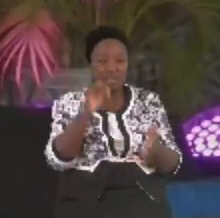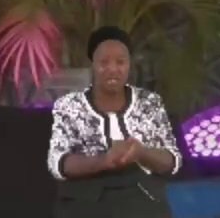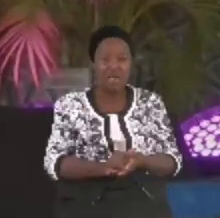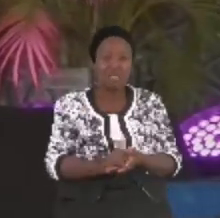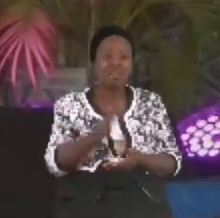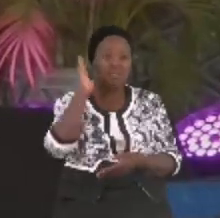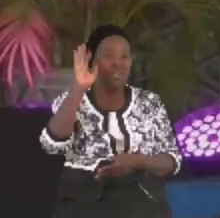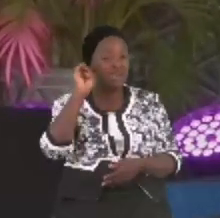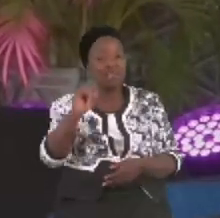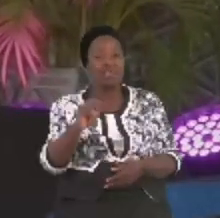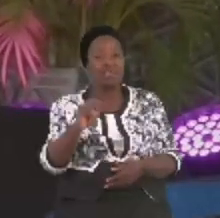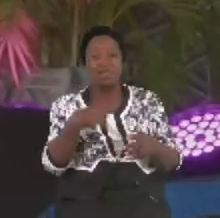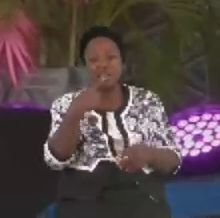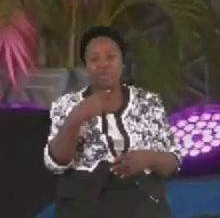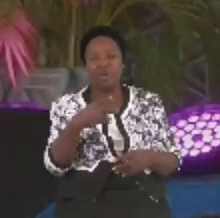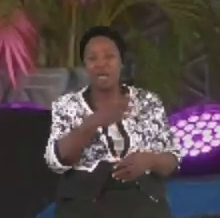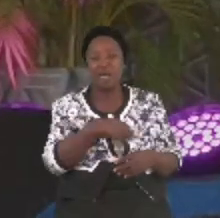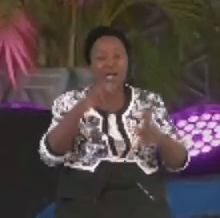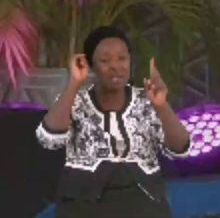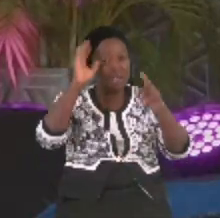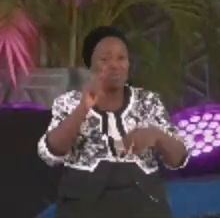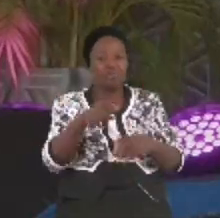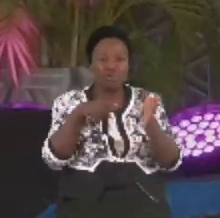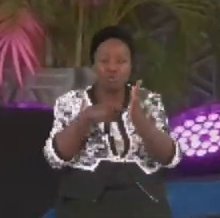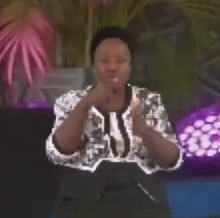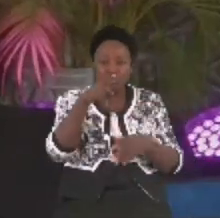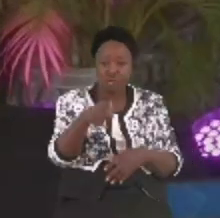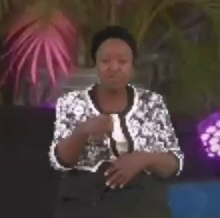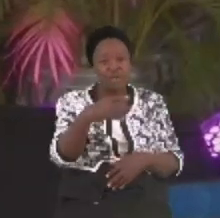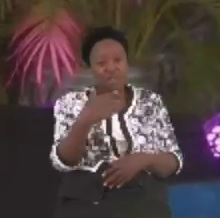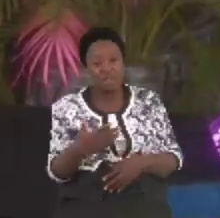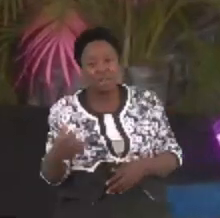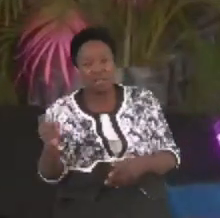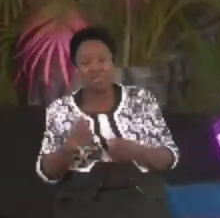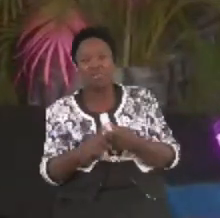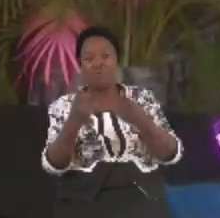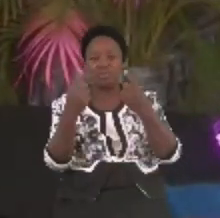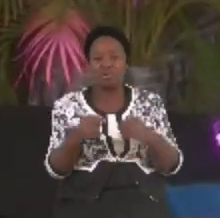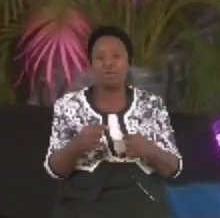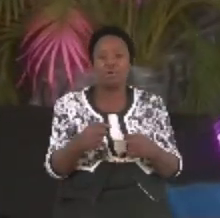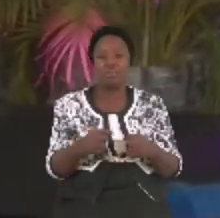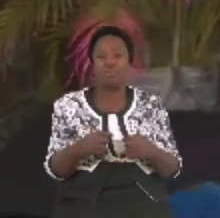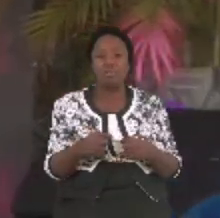entendu et il vous annoncera les choses à venir.